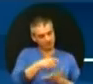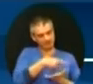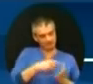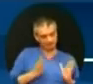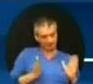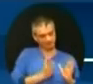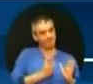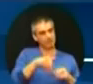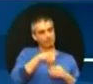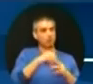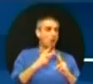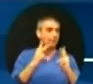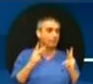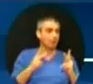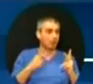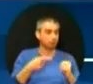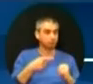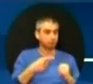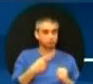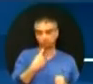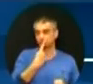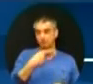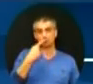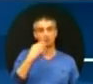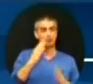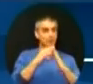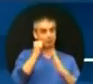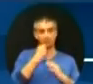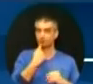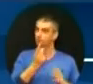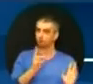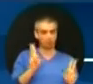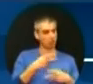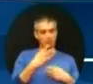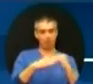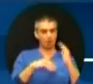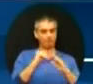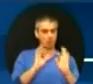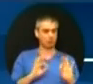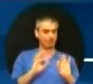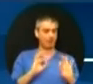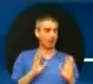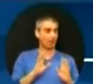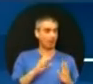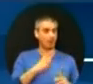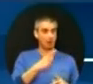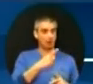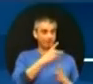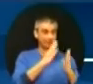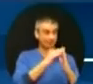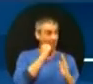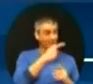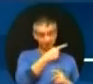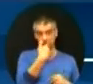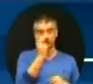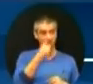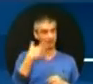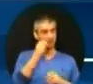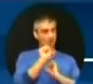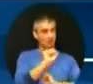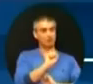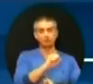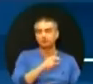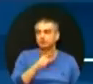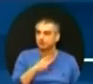סביבן כחלק מהפתרון, בעצם בא דובר הבית הלבן ואומר, אתם לא יכולים לבנות בכלל. וזה דובר של בית לבן שאמור להיות לתמוך.